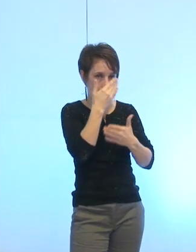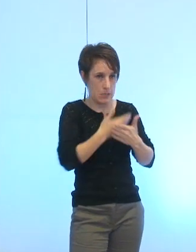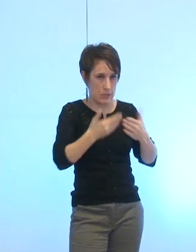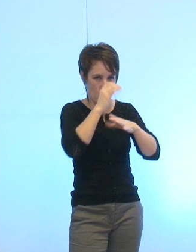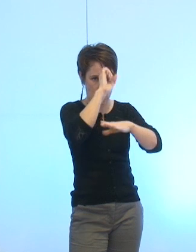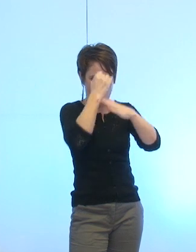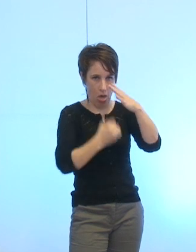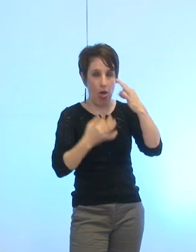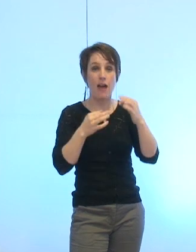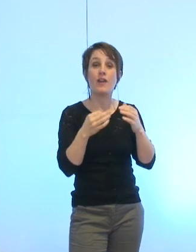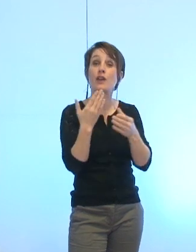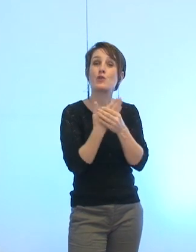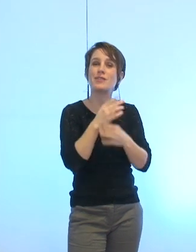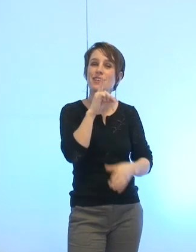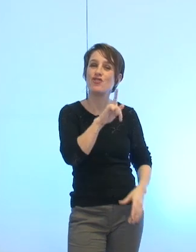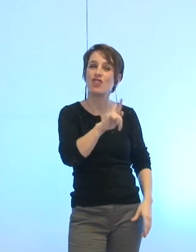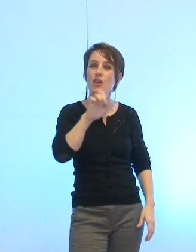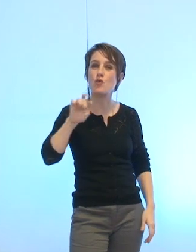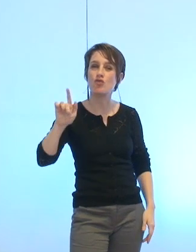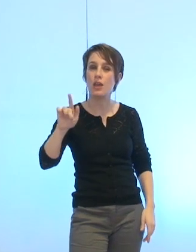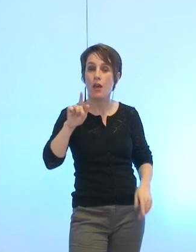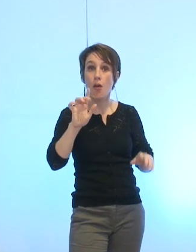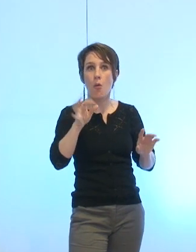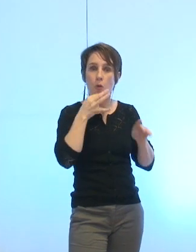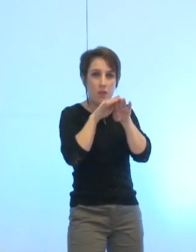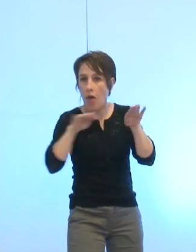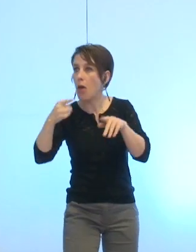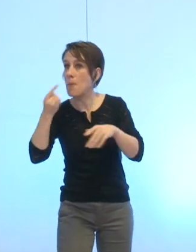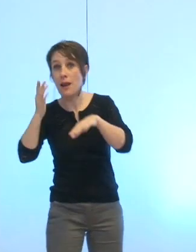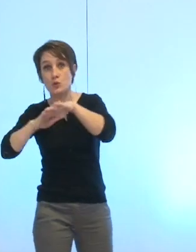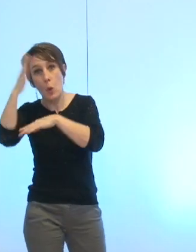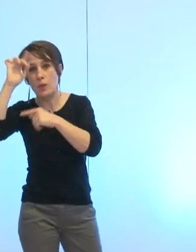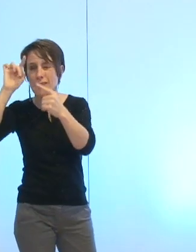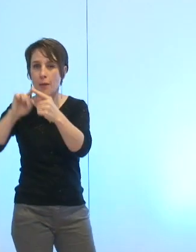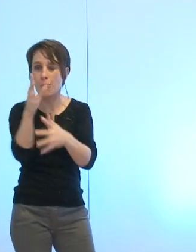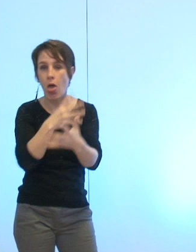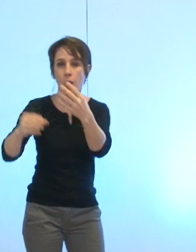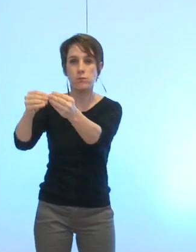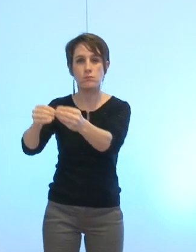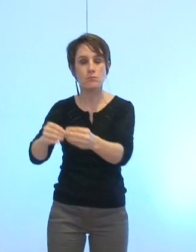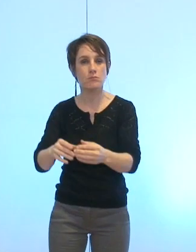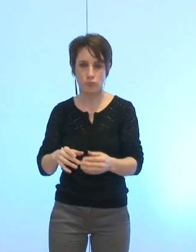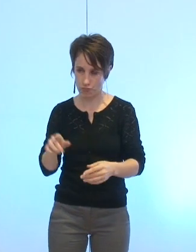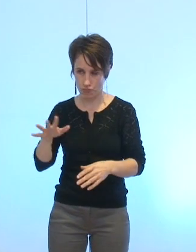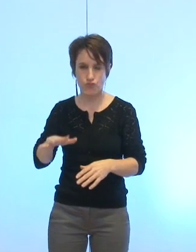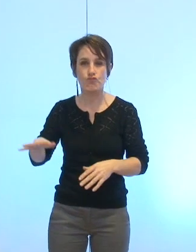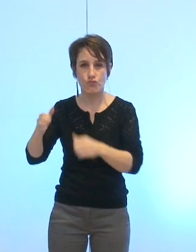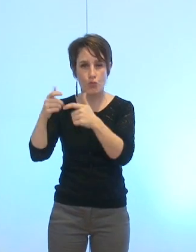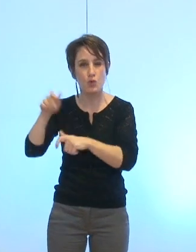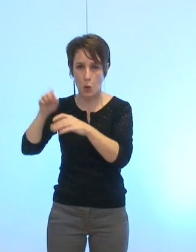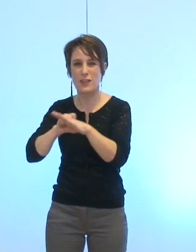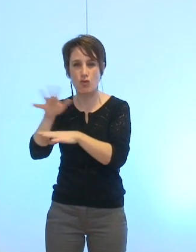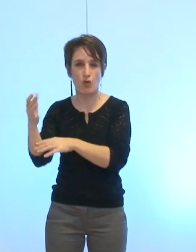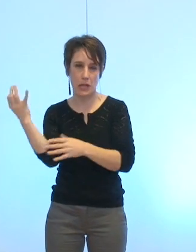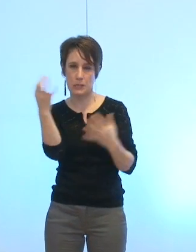G et encore une fois cela a été fort bien dit par certain nombre de